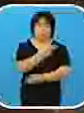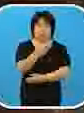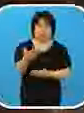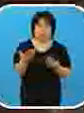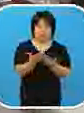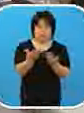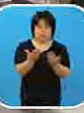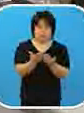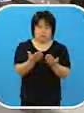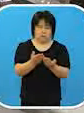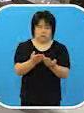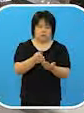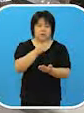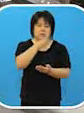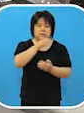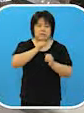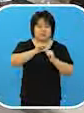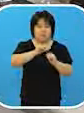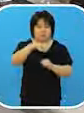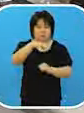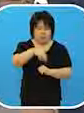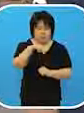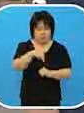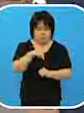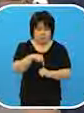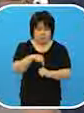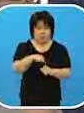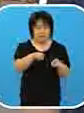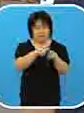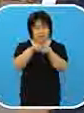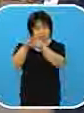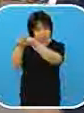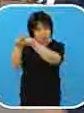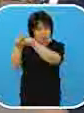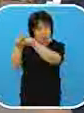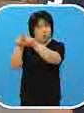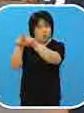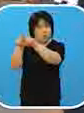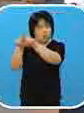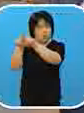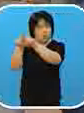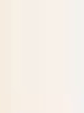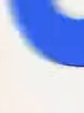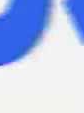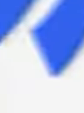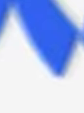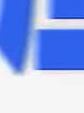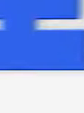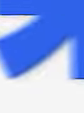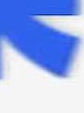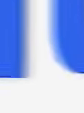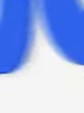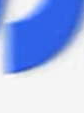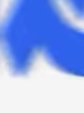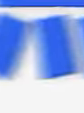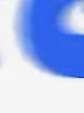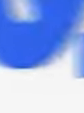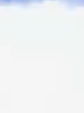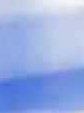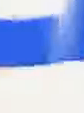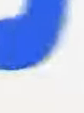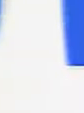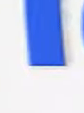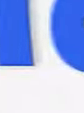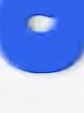化ですよね。 あ、なるほど、それを実践してるわけですね。 そうですね、 はい、 じゃあ早速 い きましょう。 はい、はい、お願いします、ね、お供します、はい。